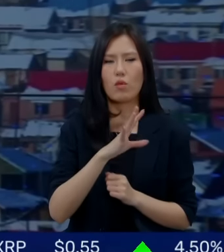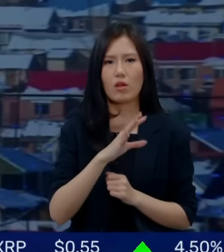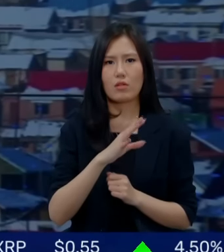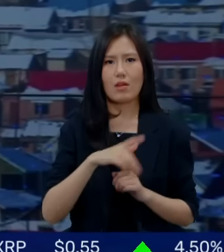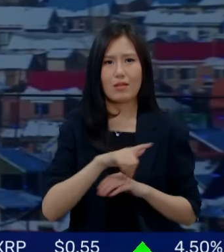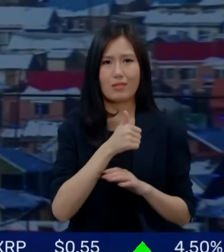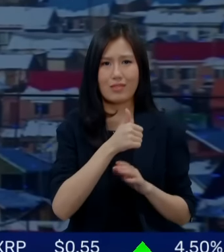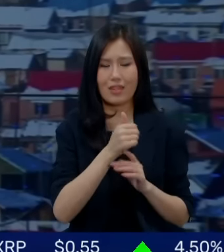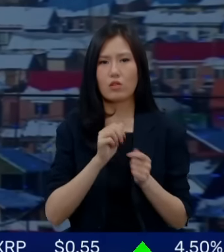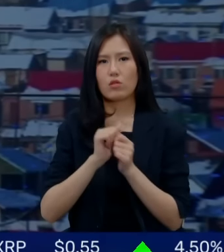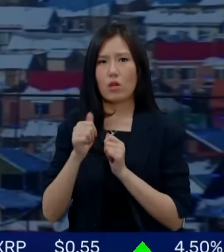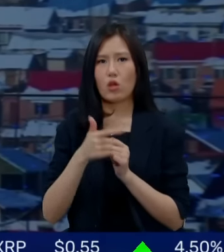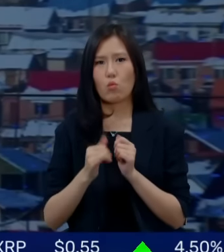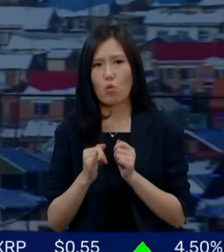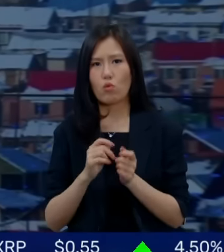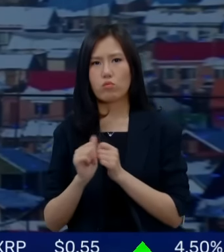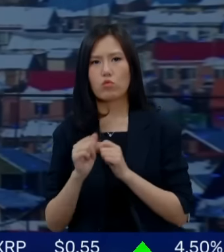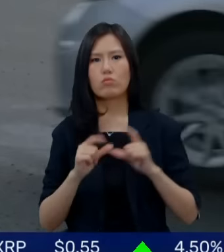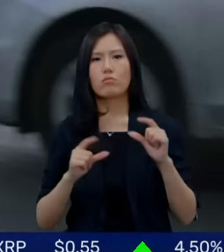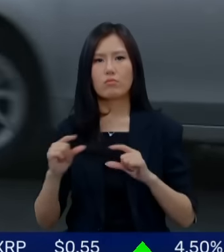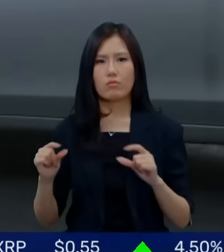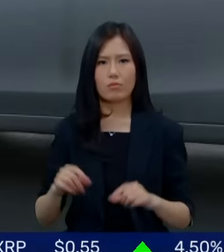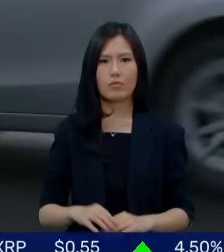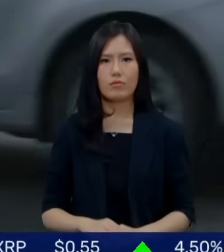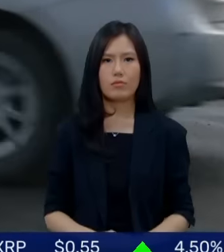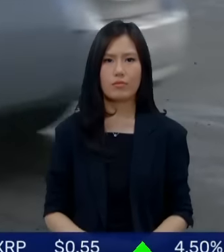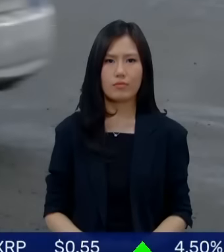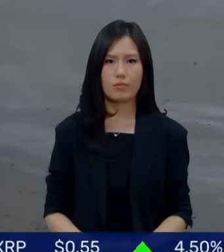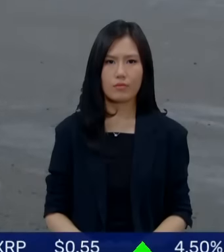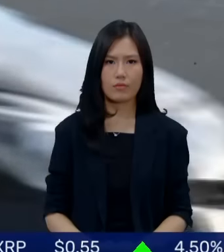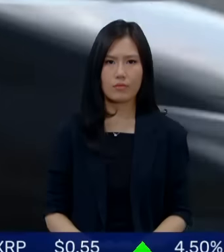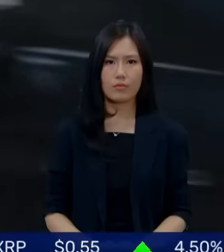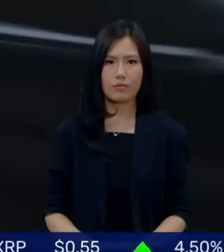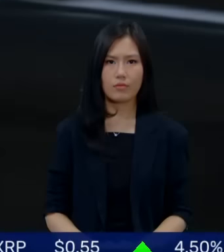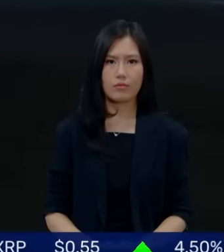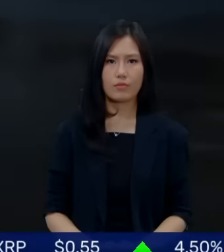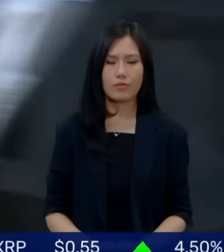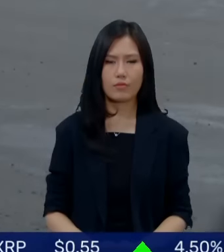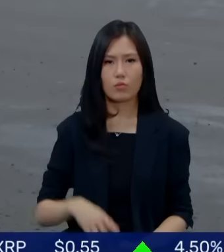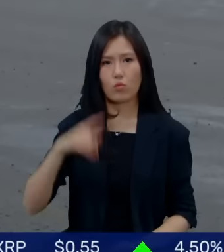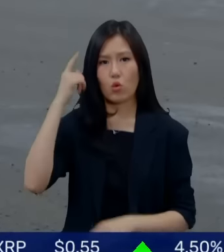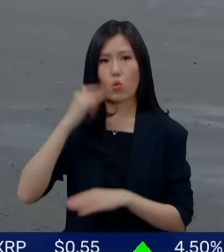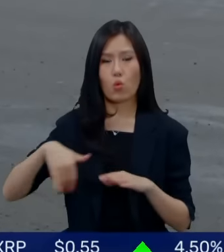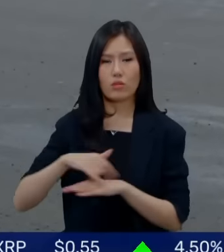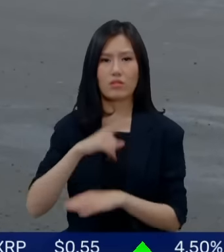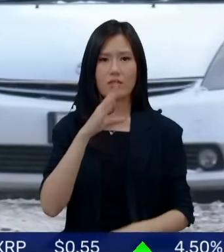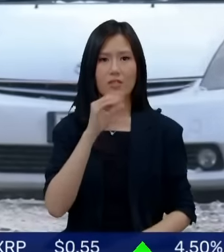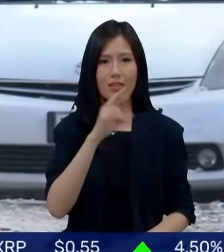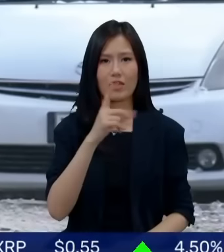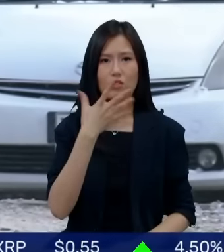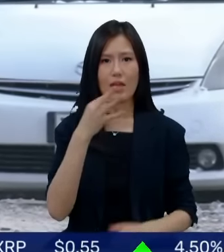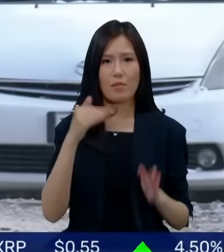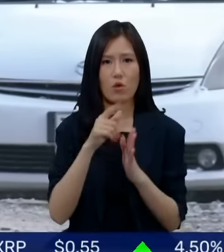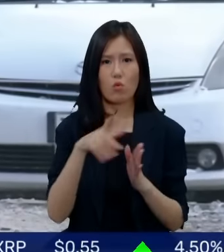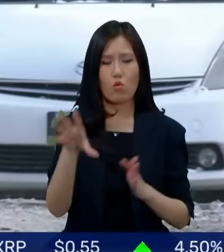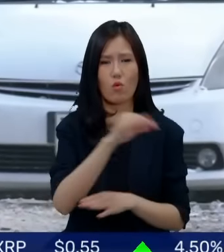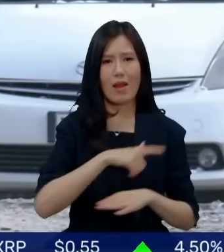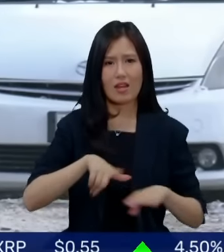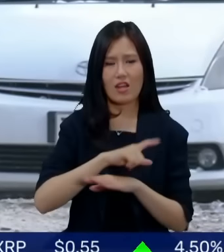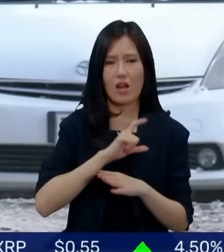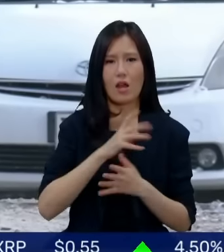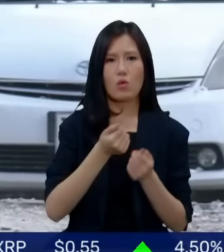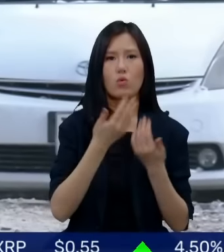үнээр авах оролцоо. Улсын хэмжээнд 1,150,000 иргэн газар эзэмшиж байна.